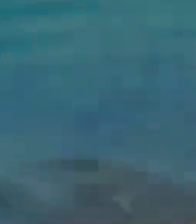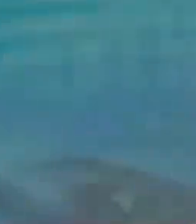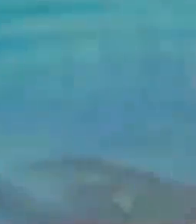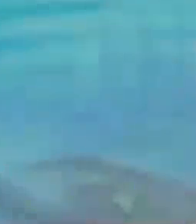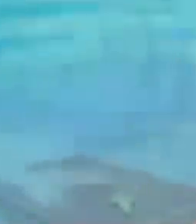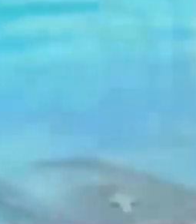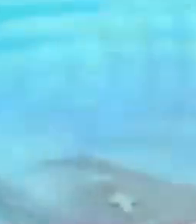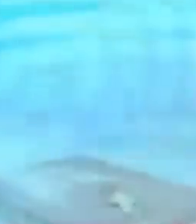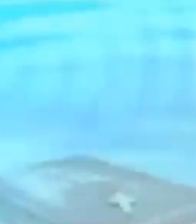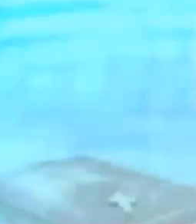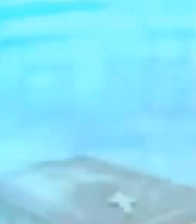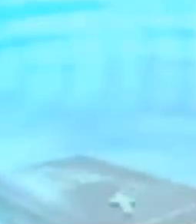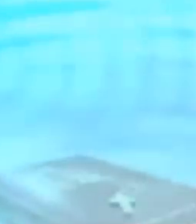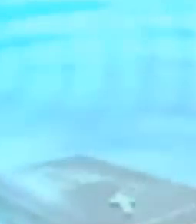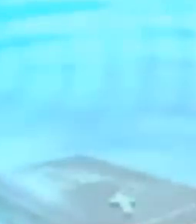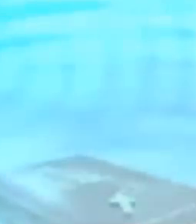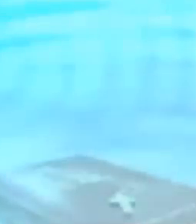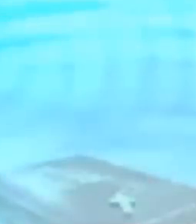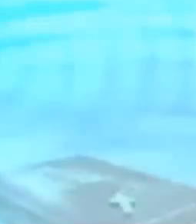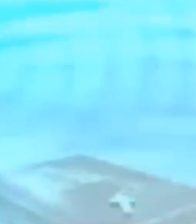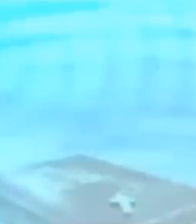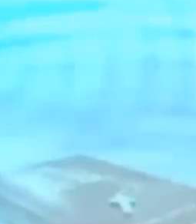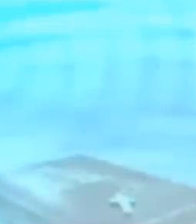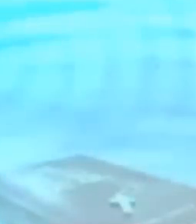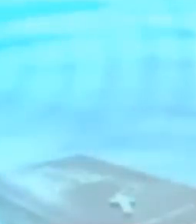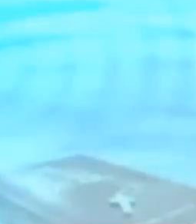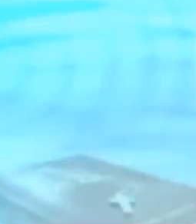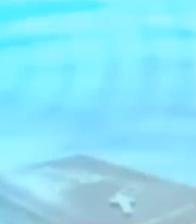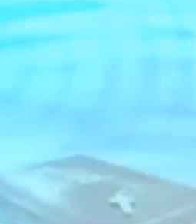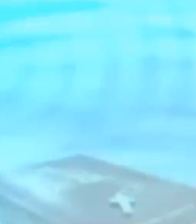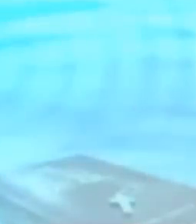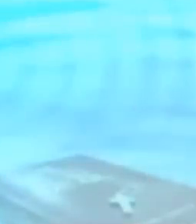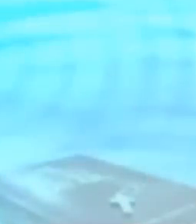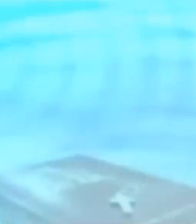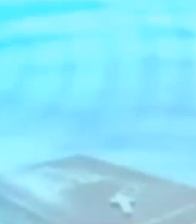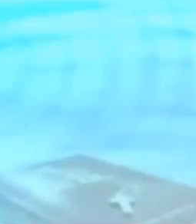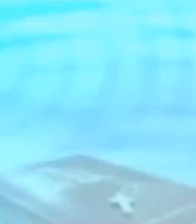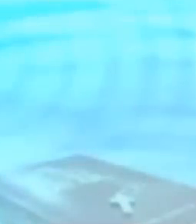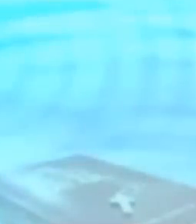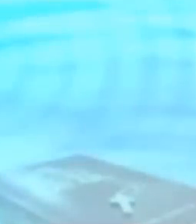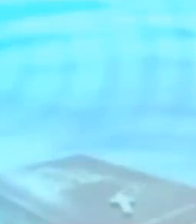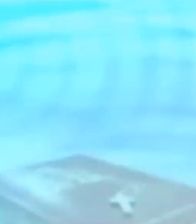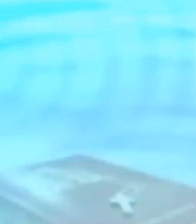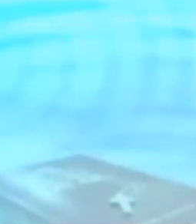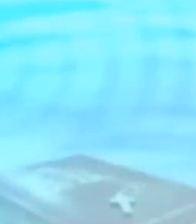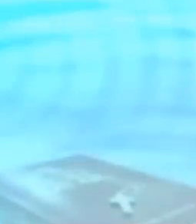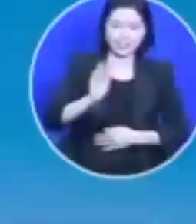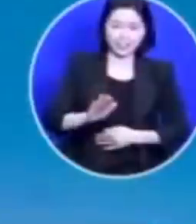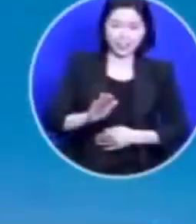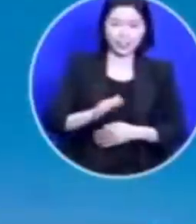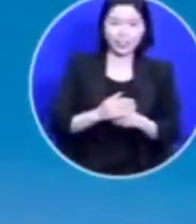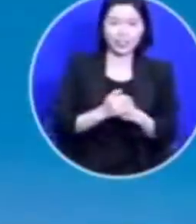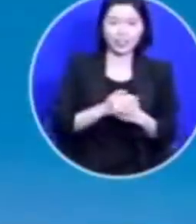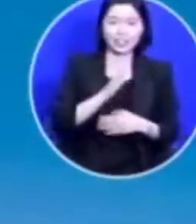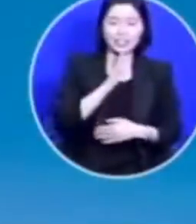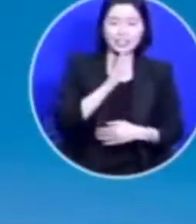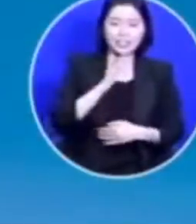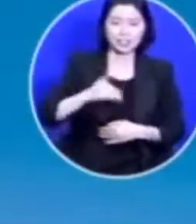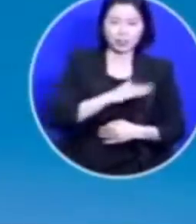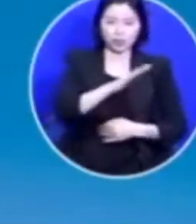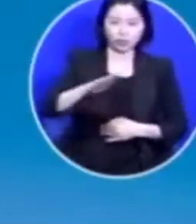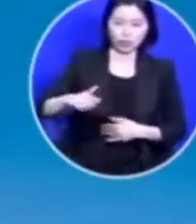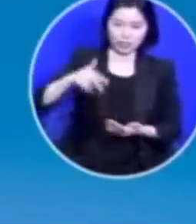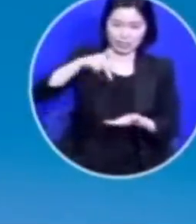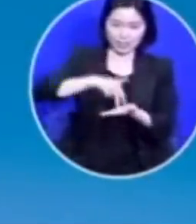이르되 주 예수를 믿으라 그리하면 너와 네 집이 구원을 받으리라 하고 사실 우리가 처해 있는